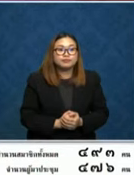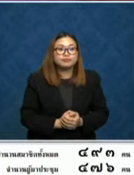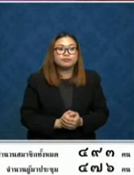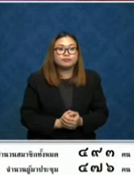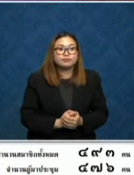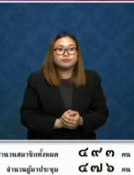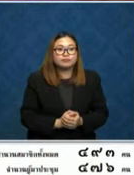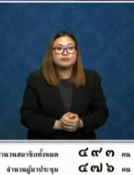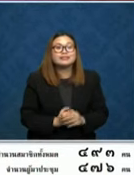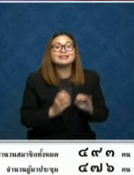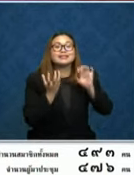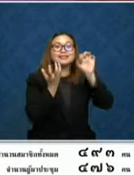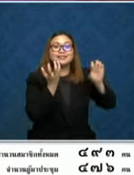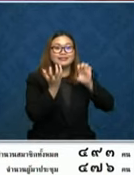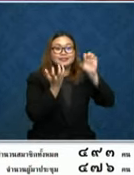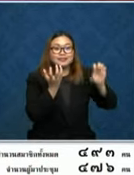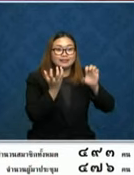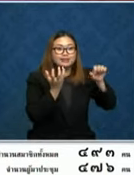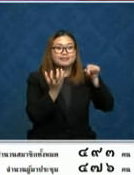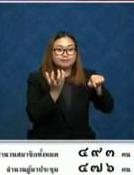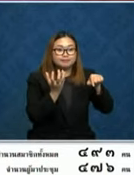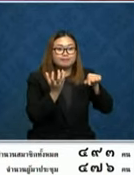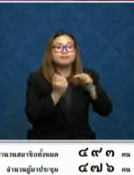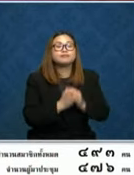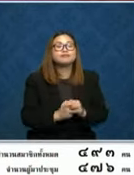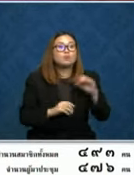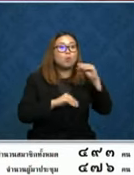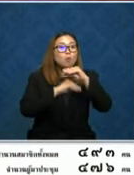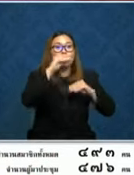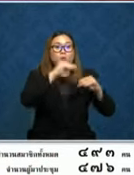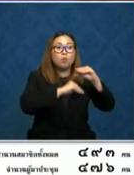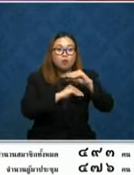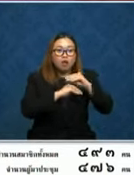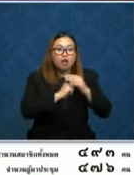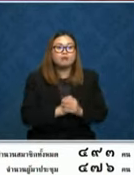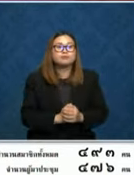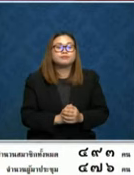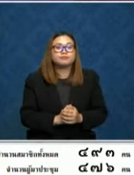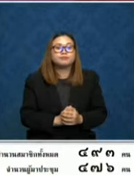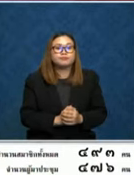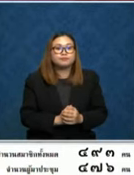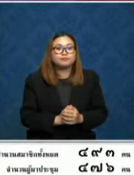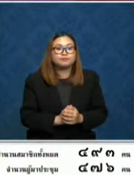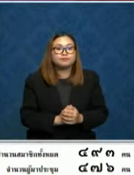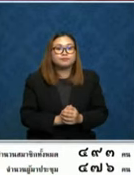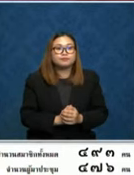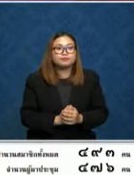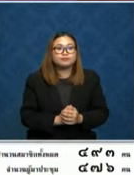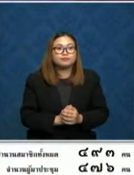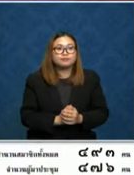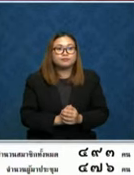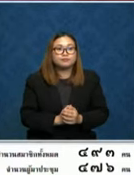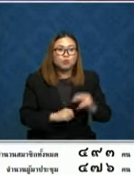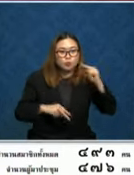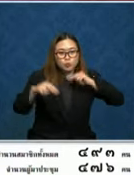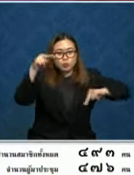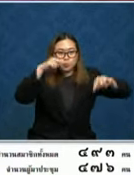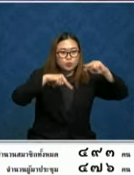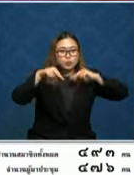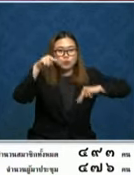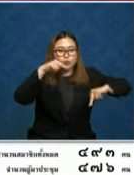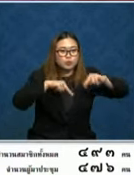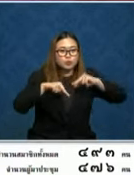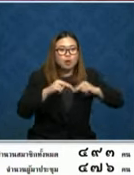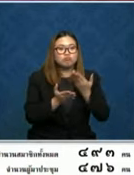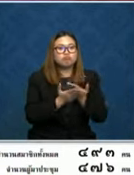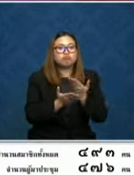ของ e-filing นะครับหรือว่าโครงการต่างๆของกรมบังคับคดีก็จะพบว่ามีการใช้เงินง